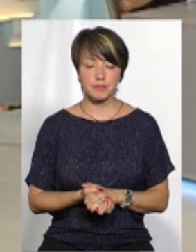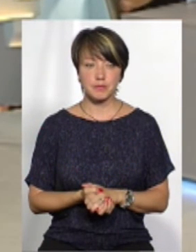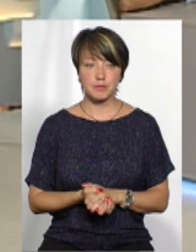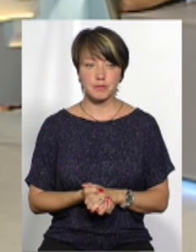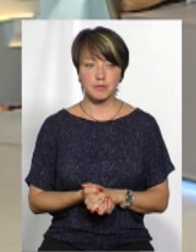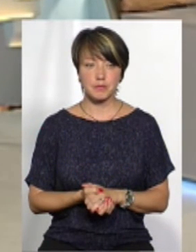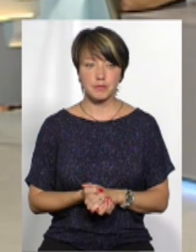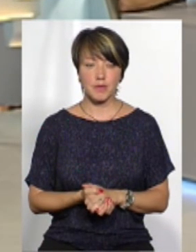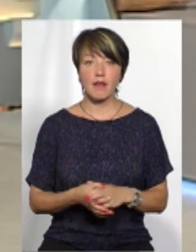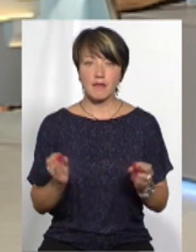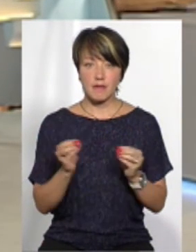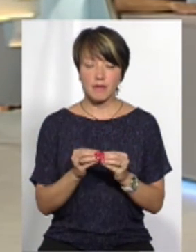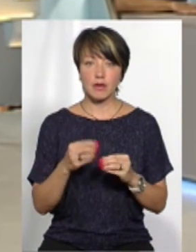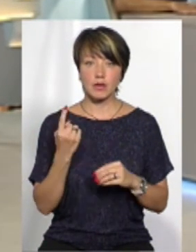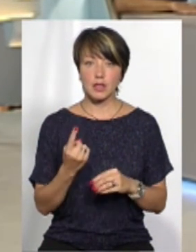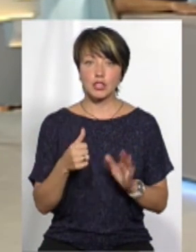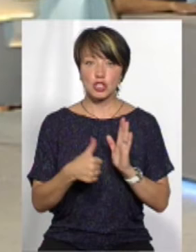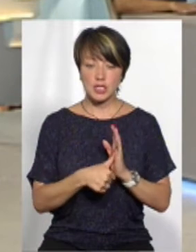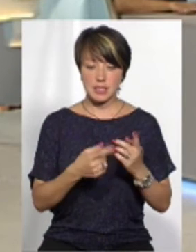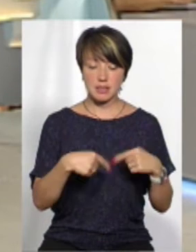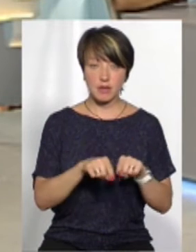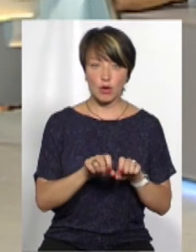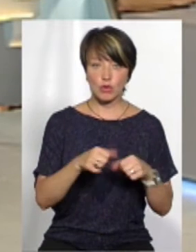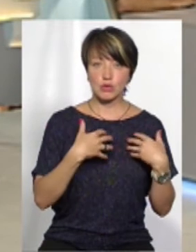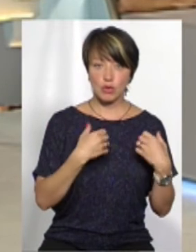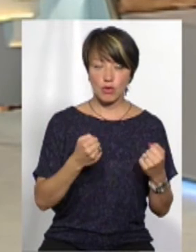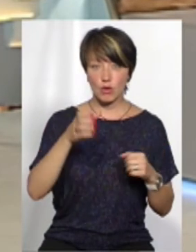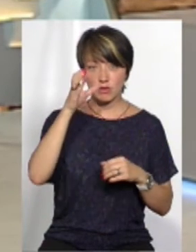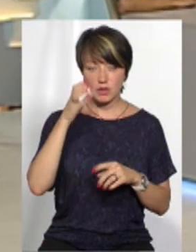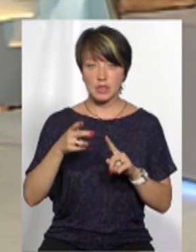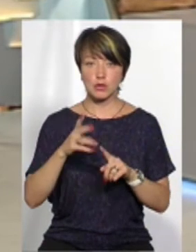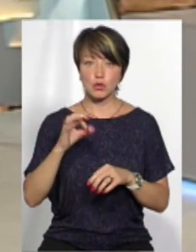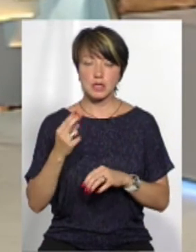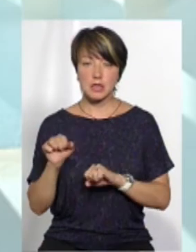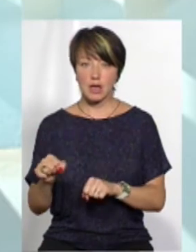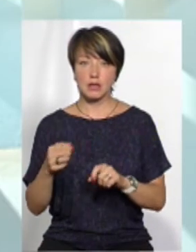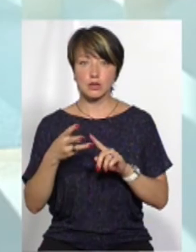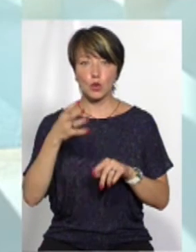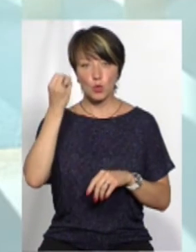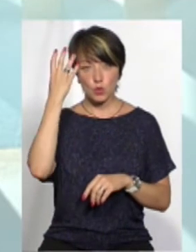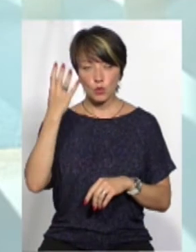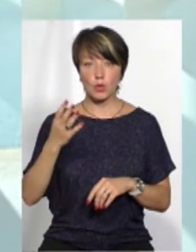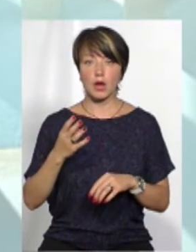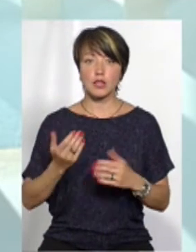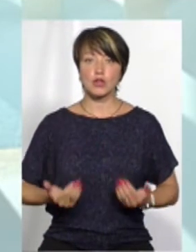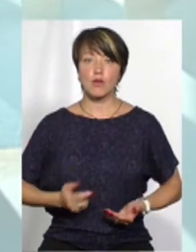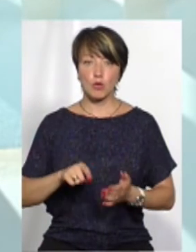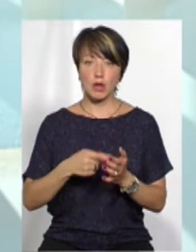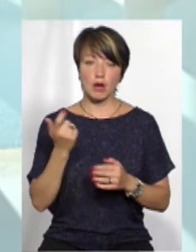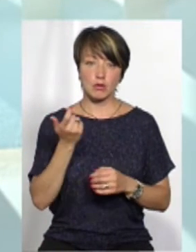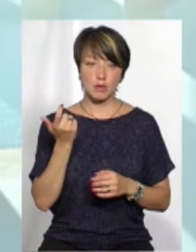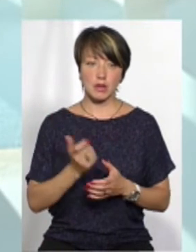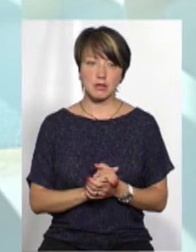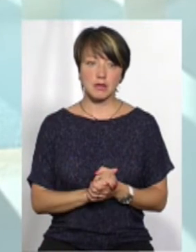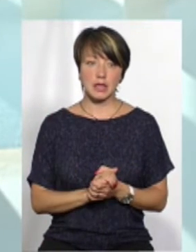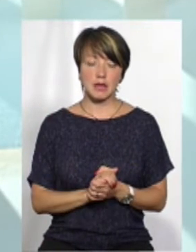Чи він завжди один? У нас є 6 сфер. Це охорона здоров'я, освіта, соціальний захист, культура, житлово-комунальне